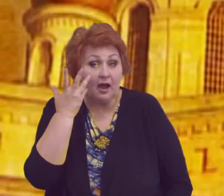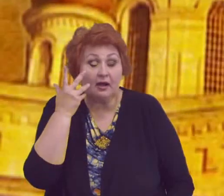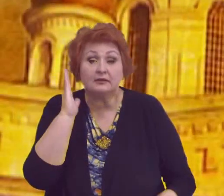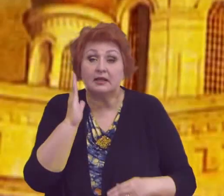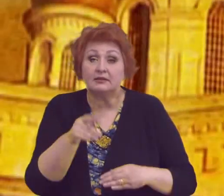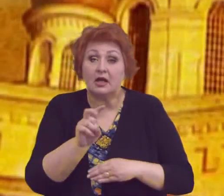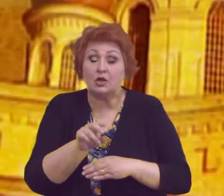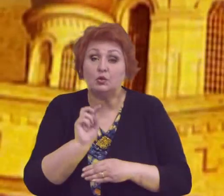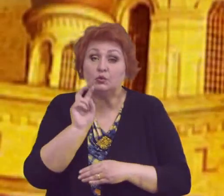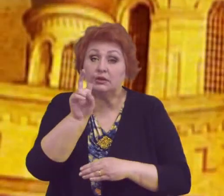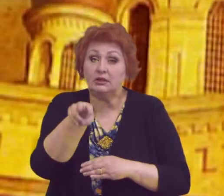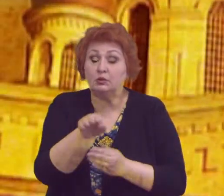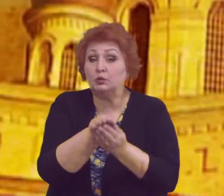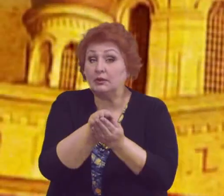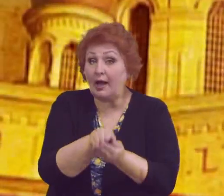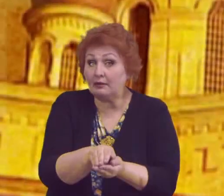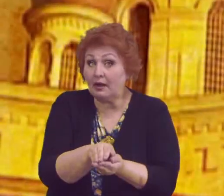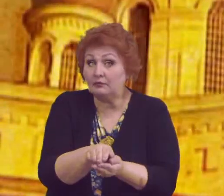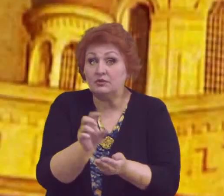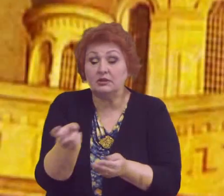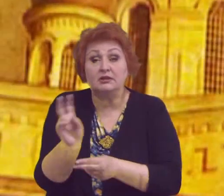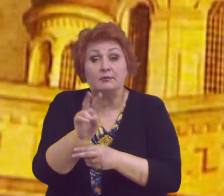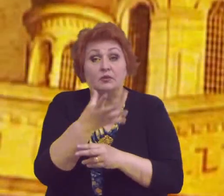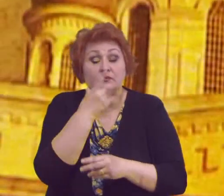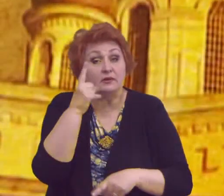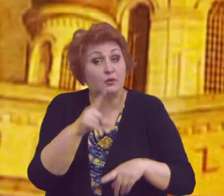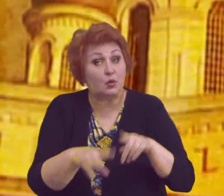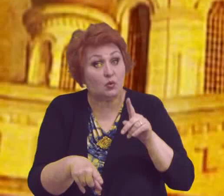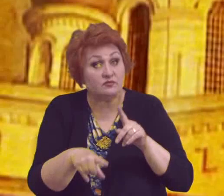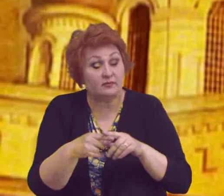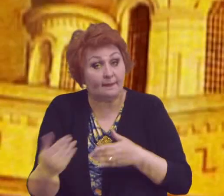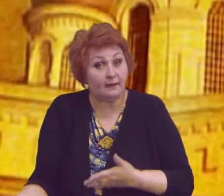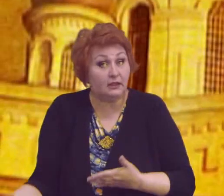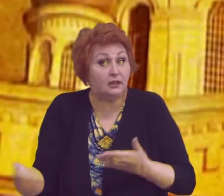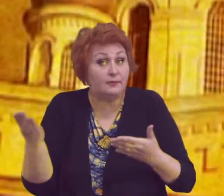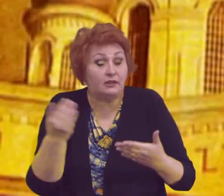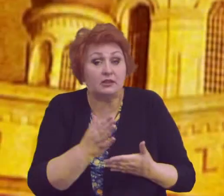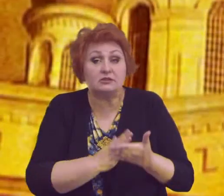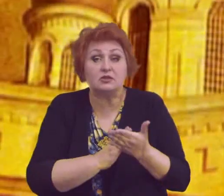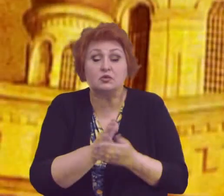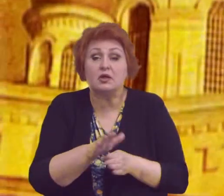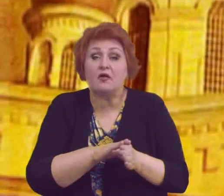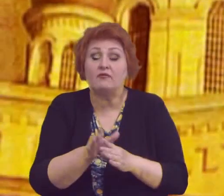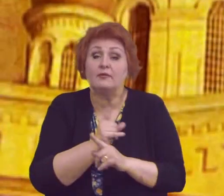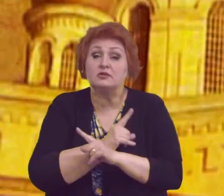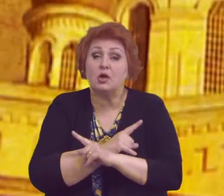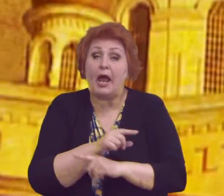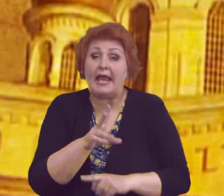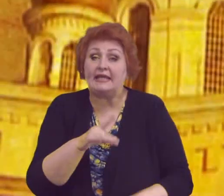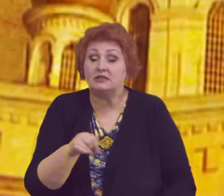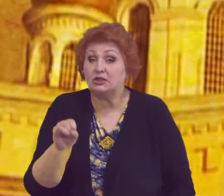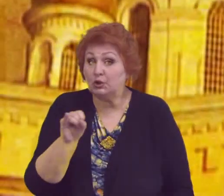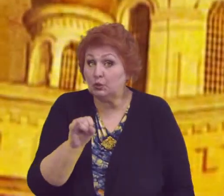окончании ее люди идут на кладбище, где приходят к могилам своих усопших и приглашают священнослужителя совершить заупокойную